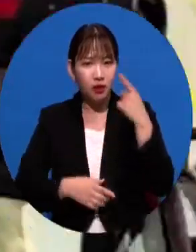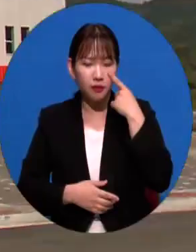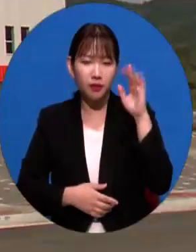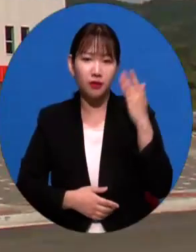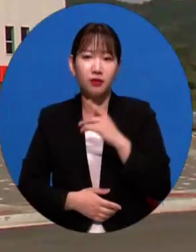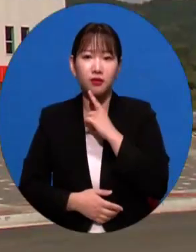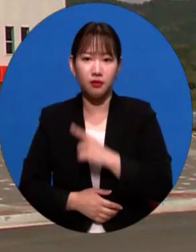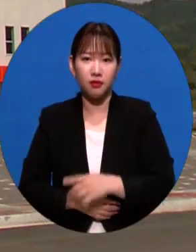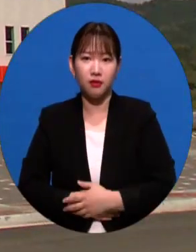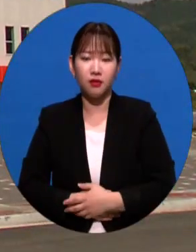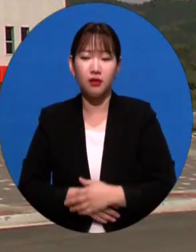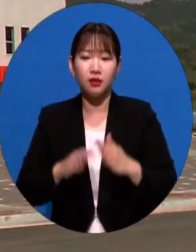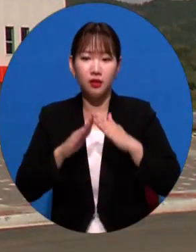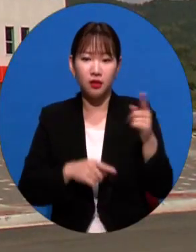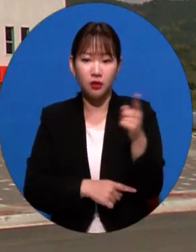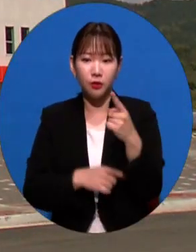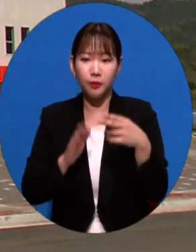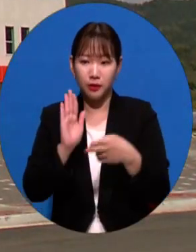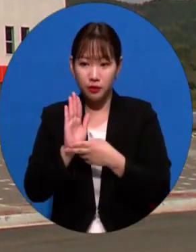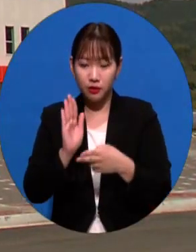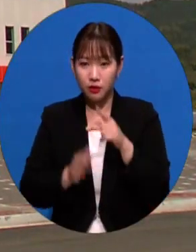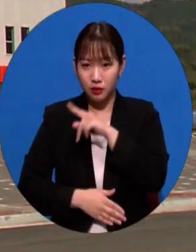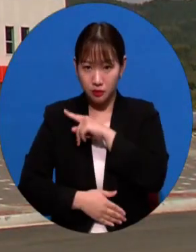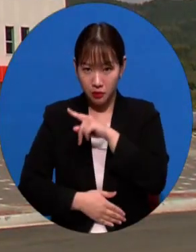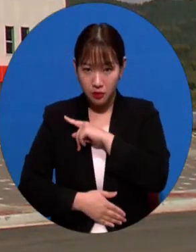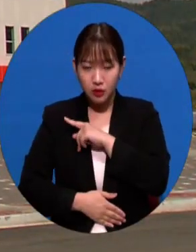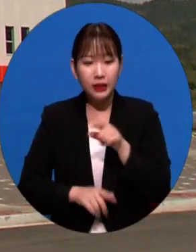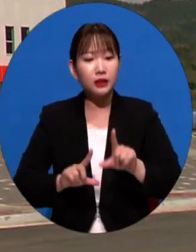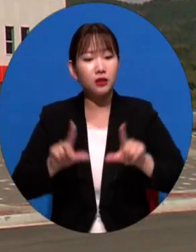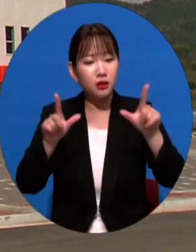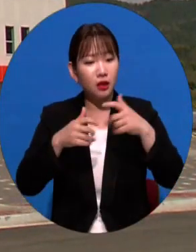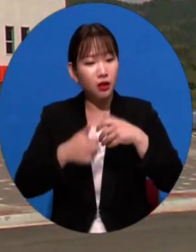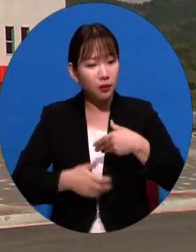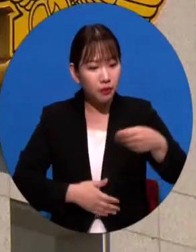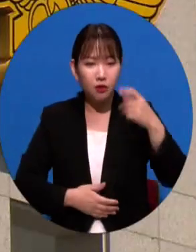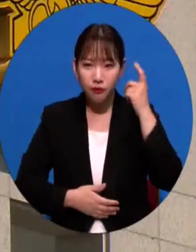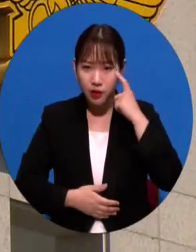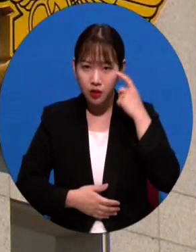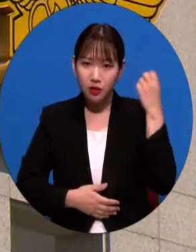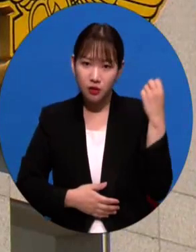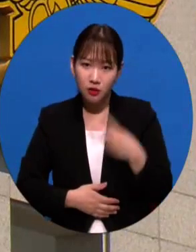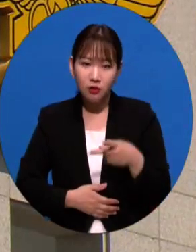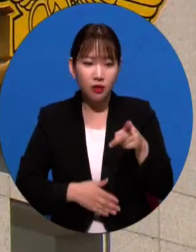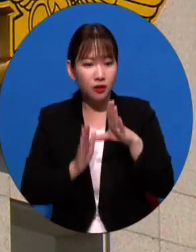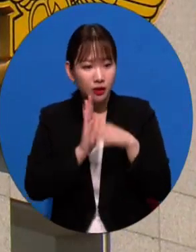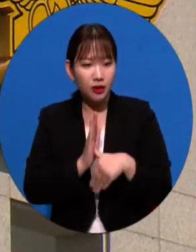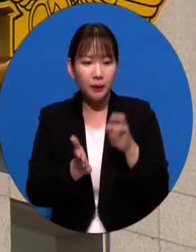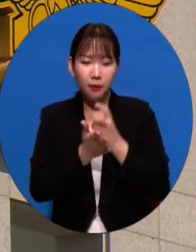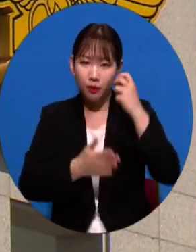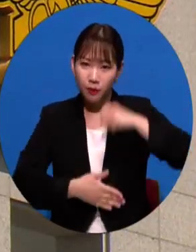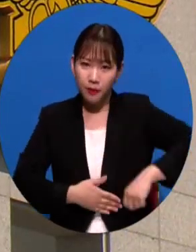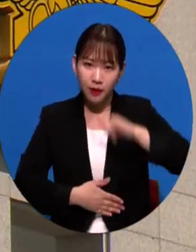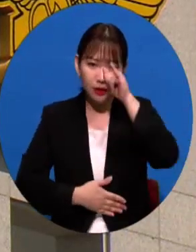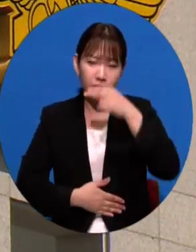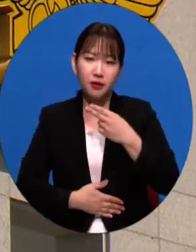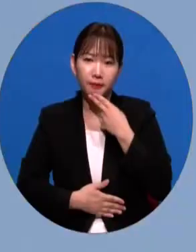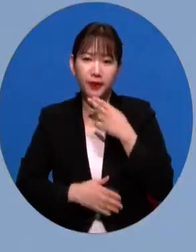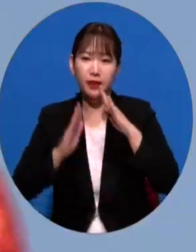겁니다. 전남소방노조는 당일 장비 투입이 어떤 경위로 이뤄졌고 이 과정에서 법 위반 사항은